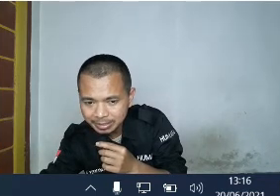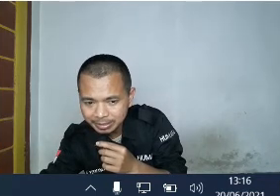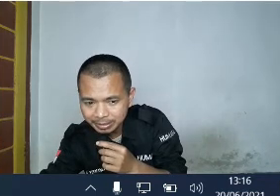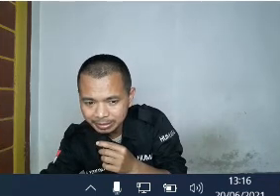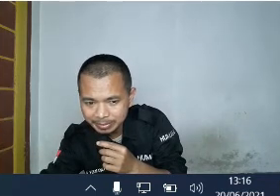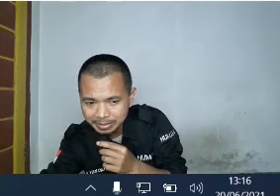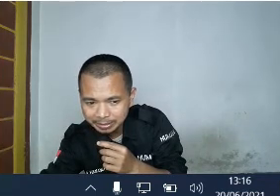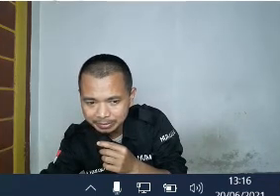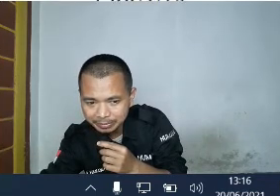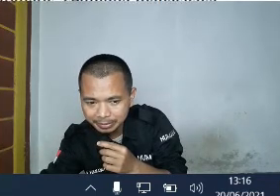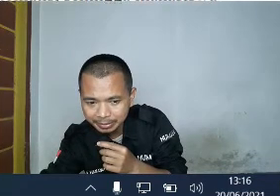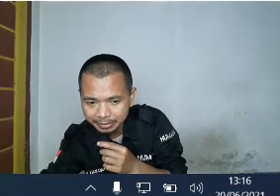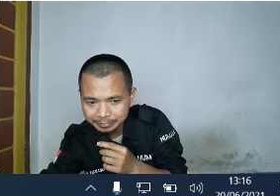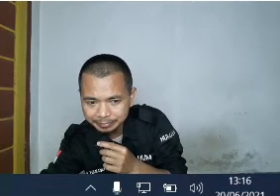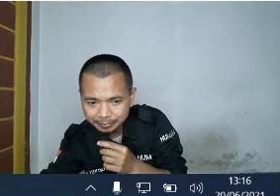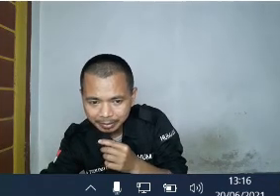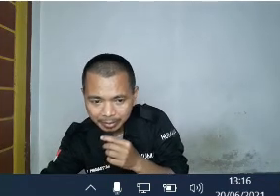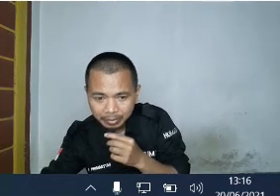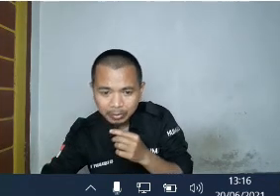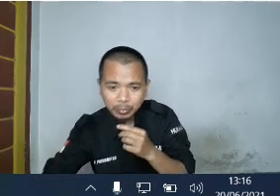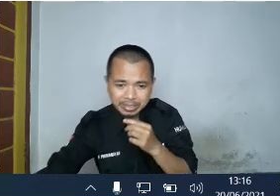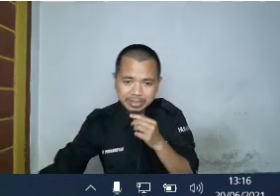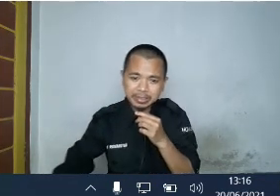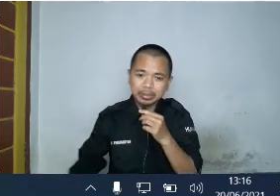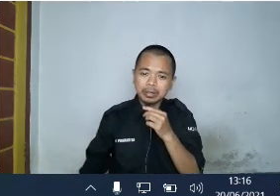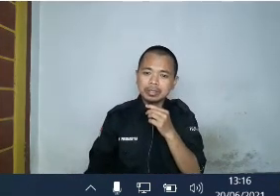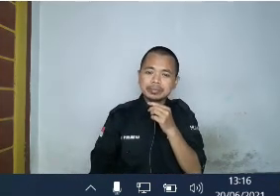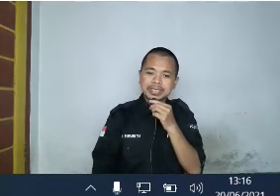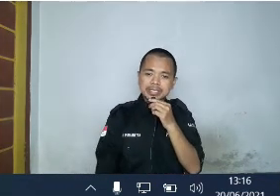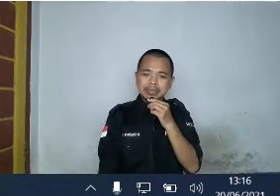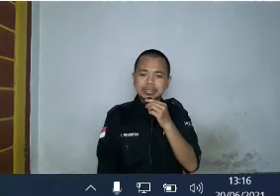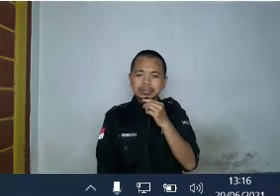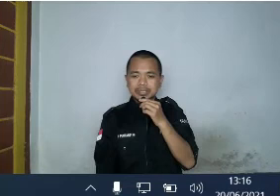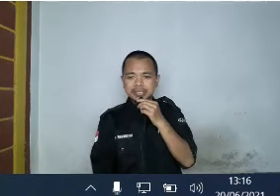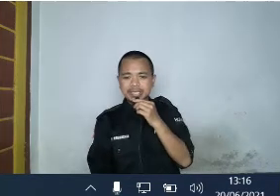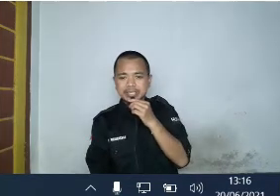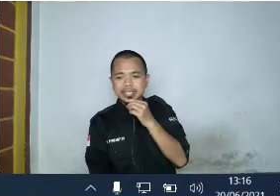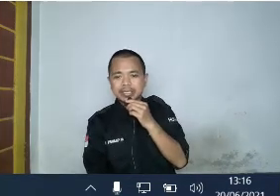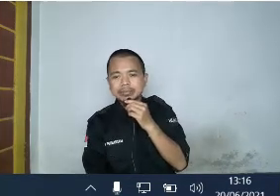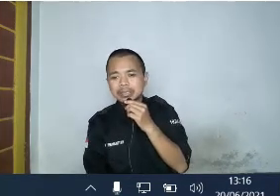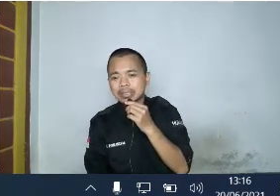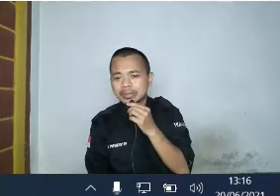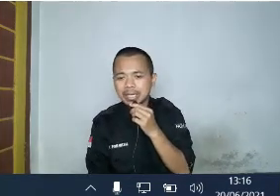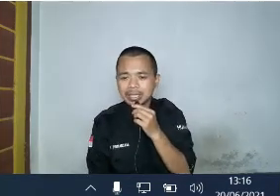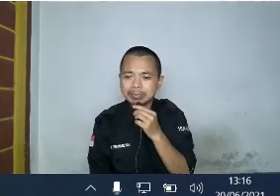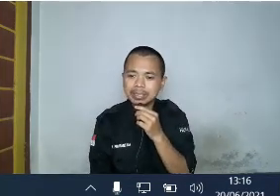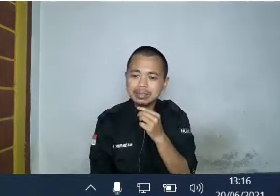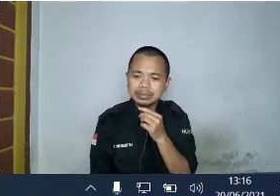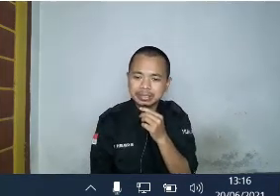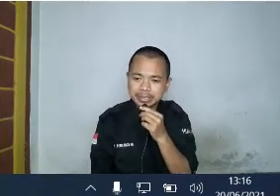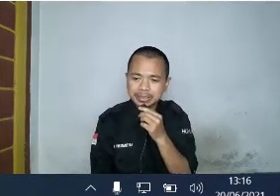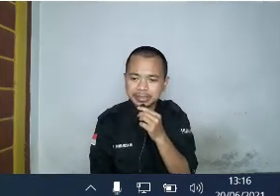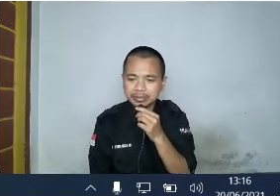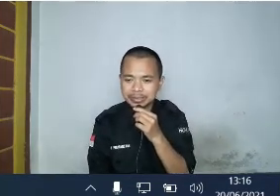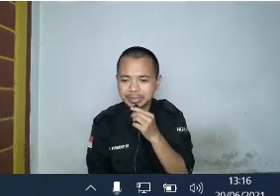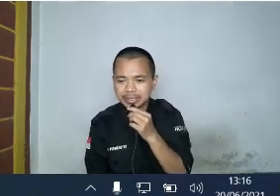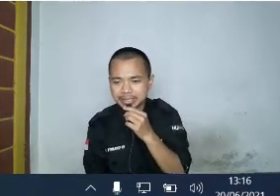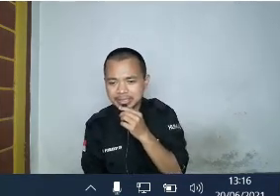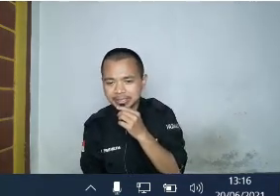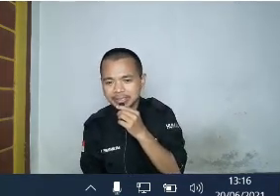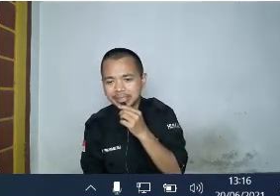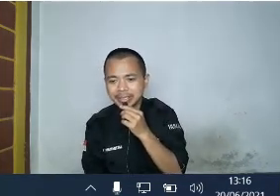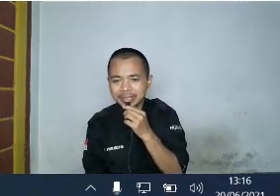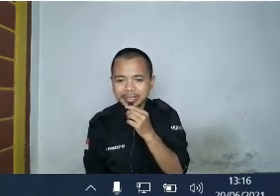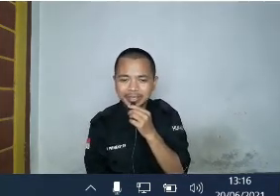saya kita baca ketentuannya wasting khsa metode dilaksanakan melalui halaman detik